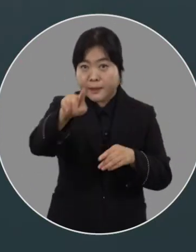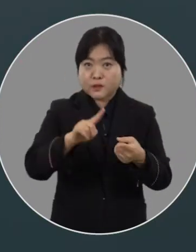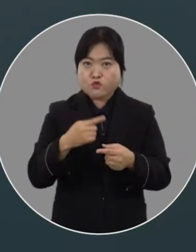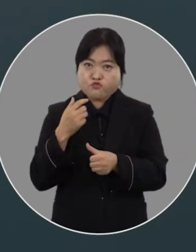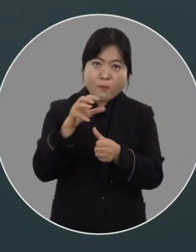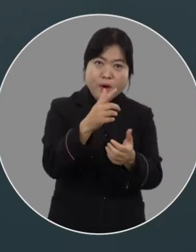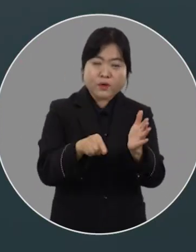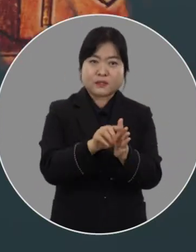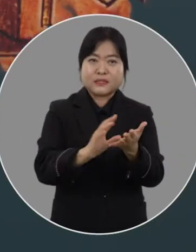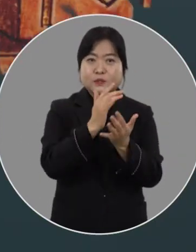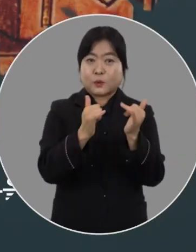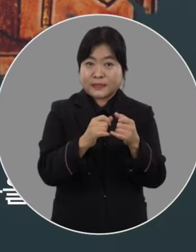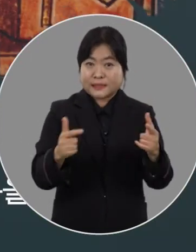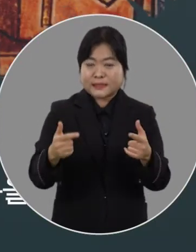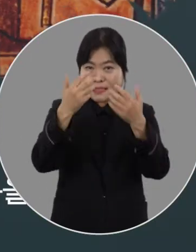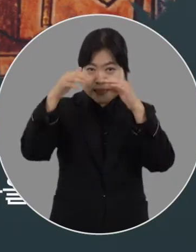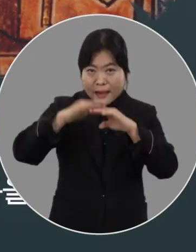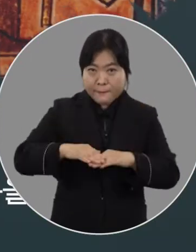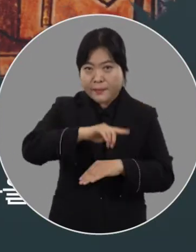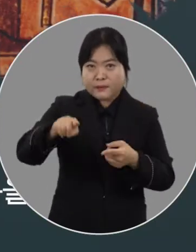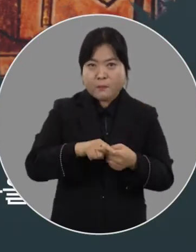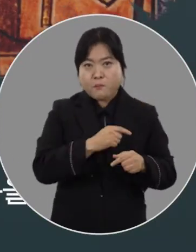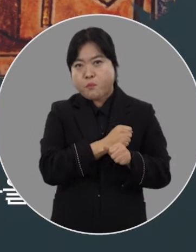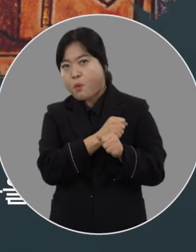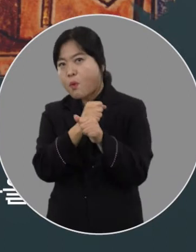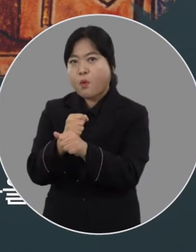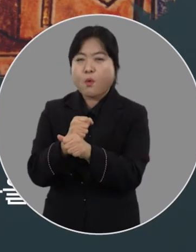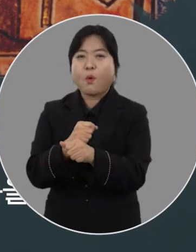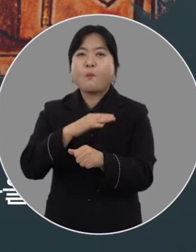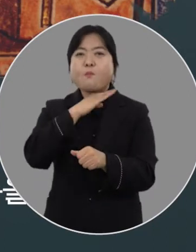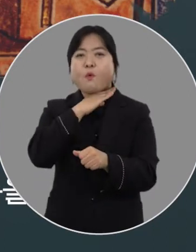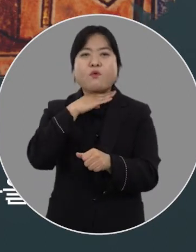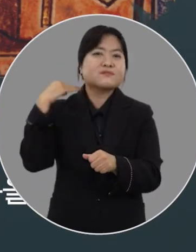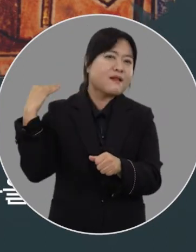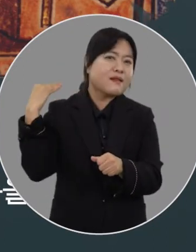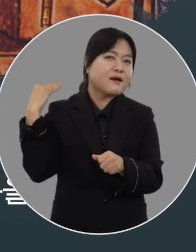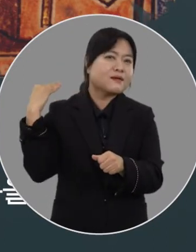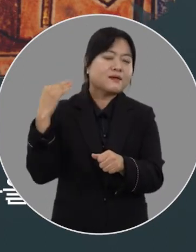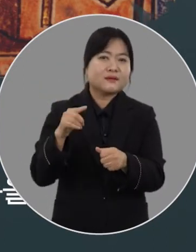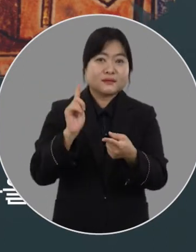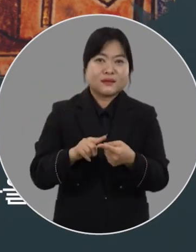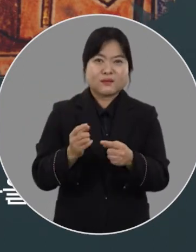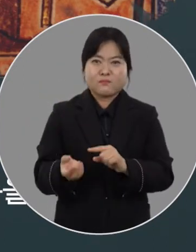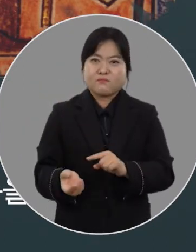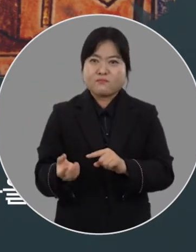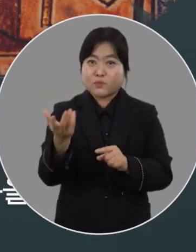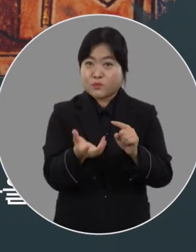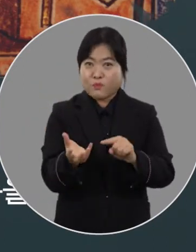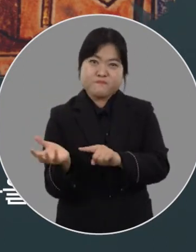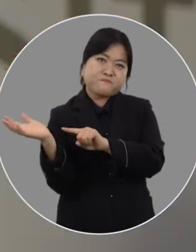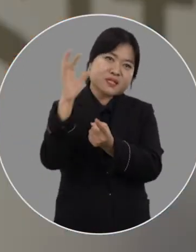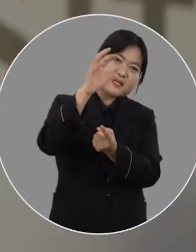위협하기 위해서 그리스도인들은 이슬람들의 포로를 목을 잘라서 그것을 투석기로 성체에다가